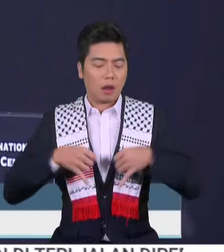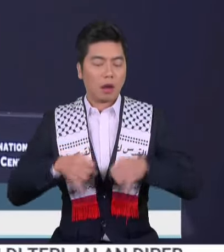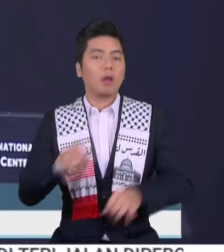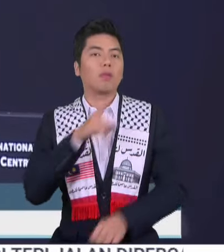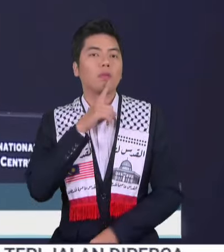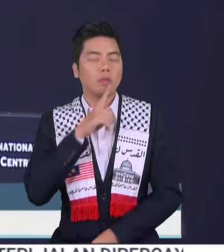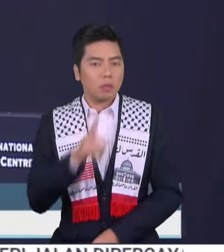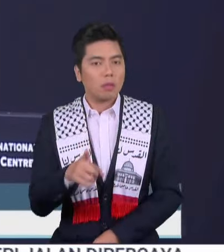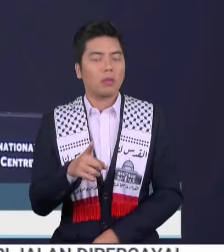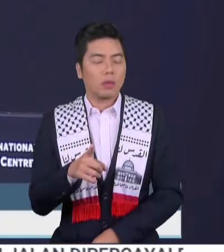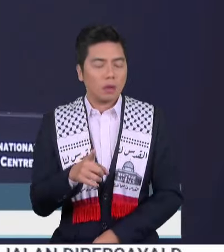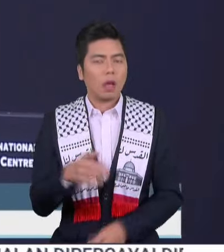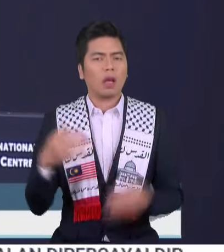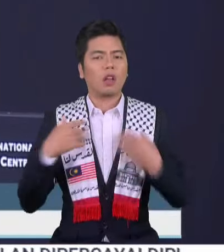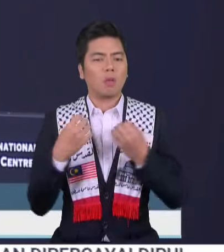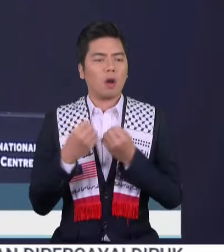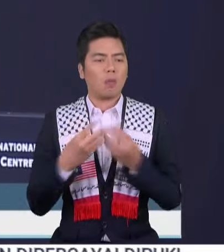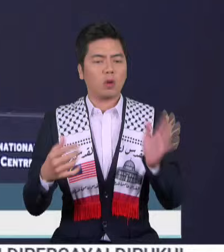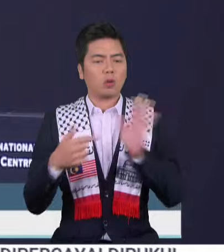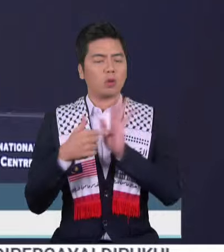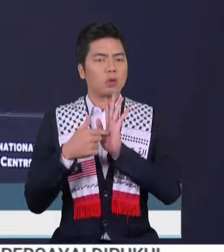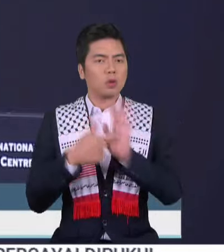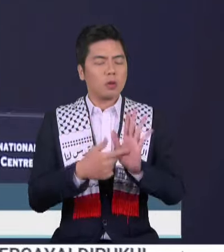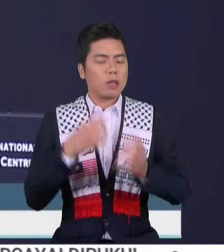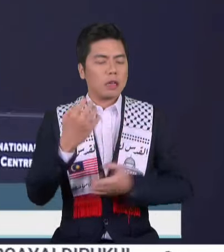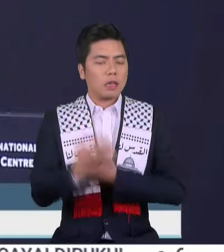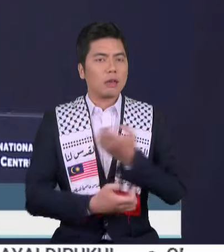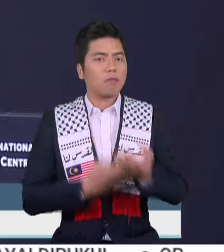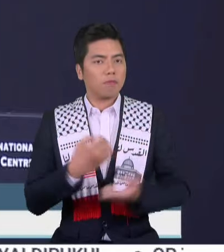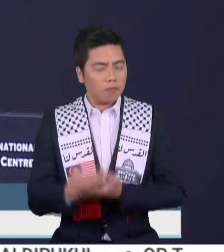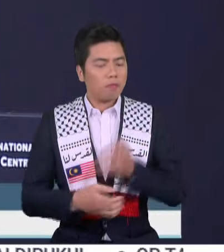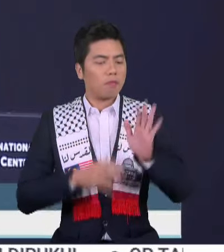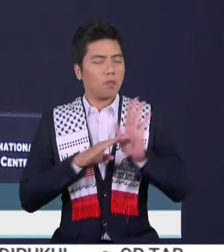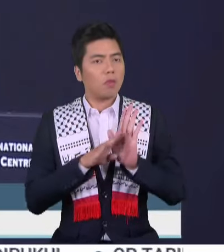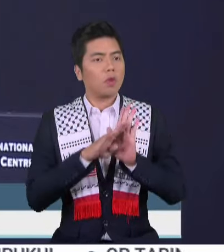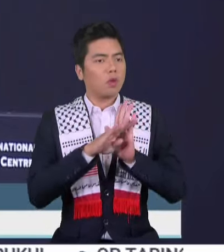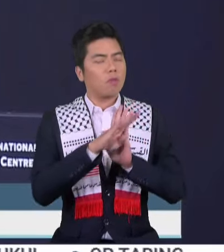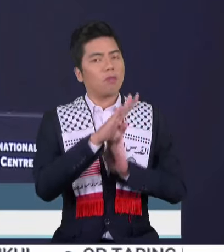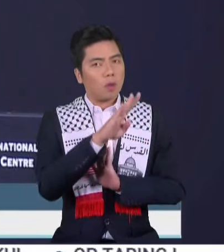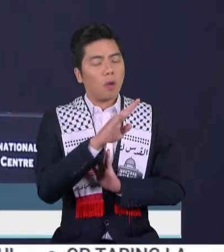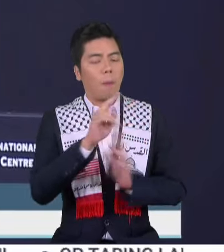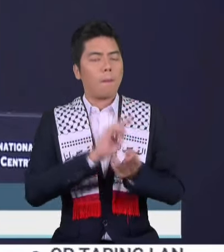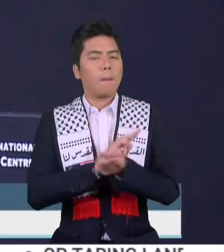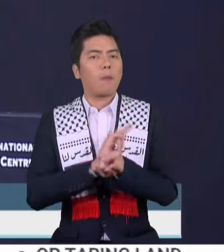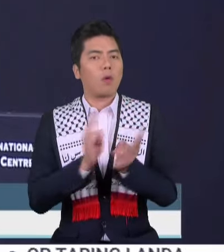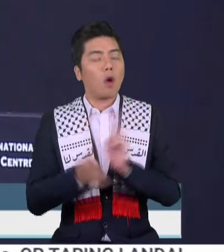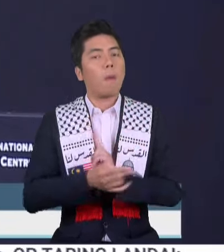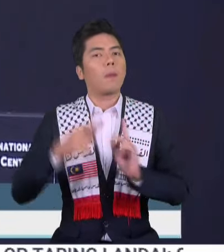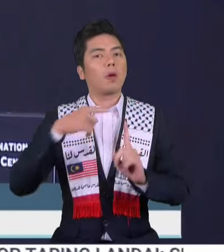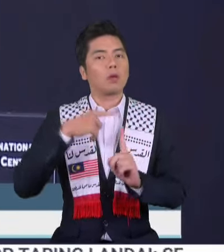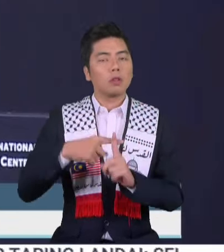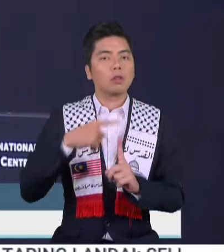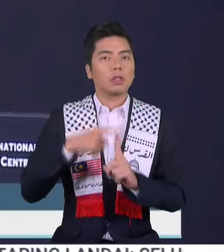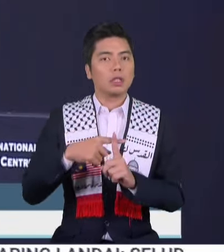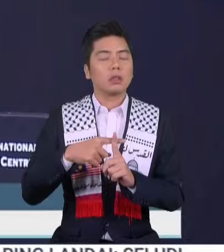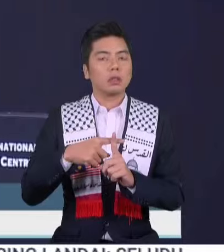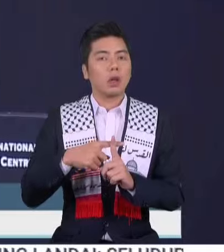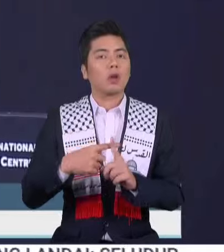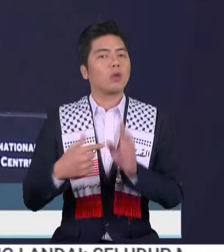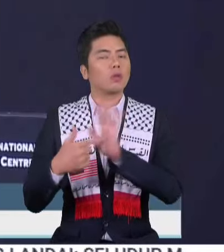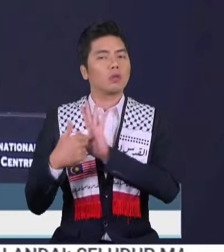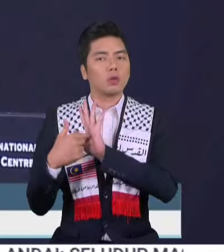tepat. Beberapa petunjuk ekonomi memperlihatkan perubahan positif yang